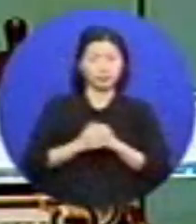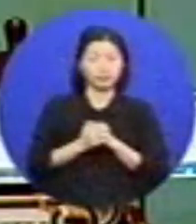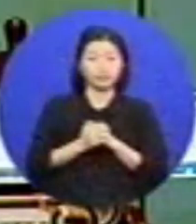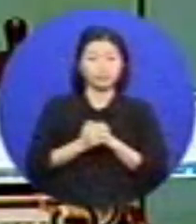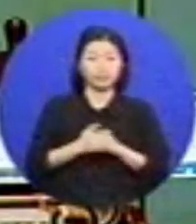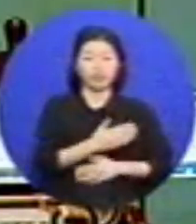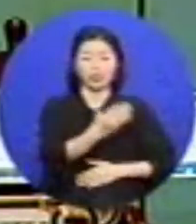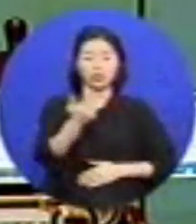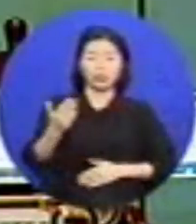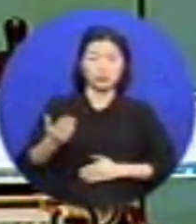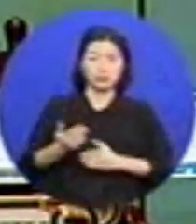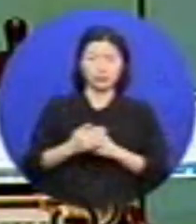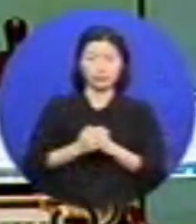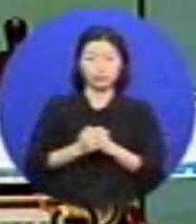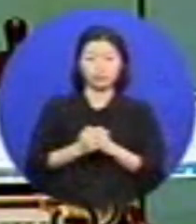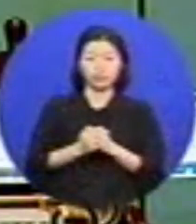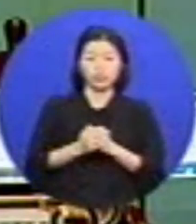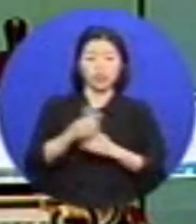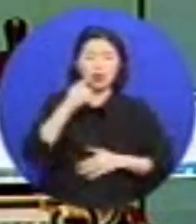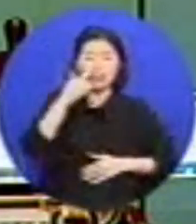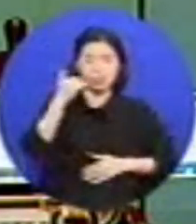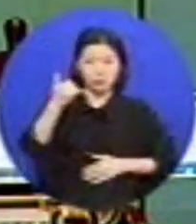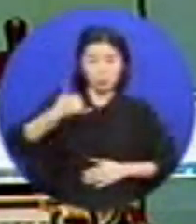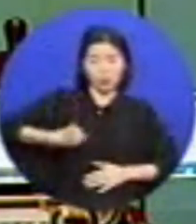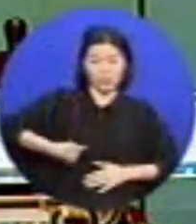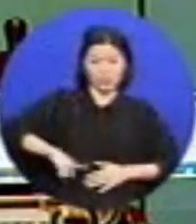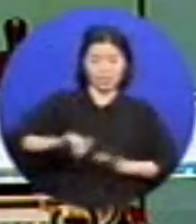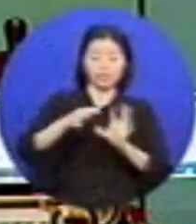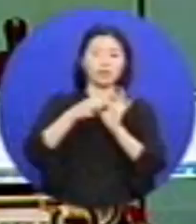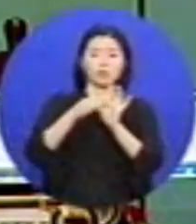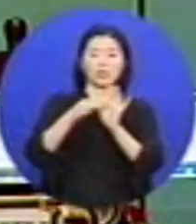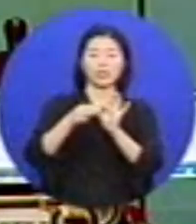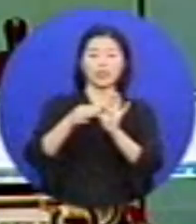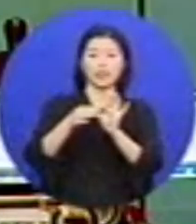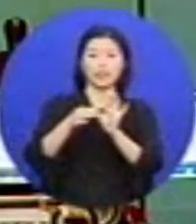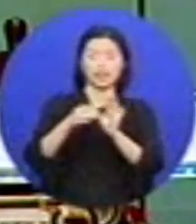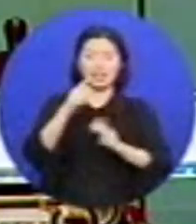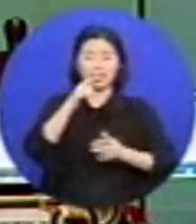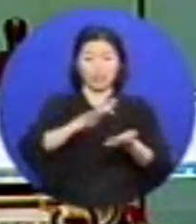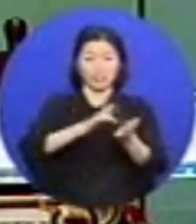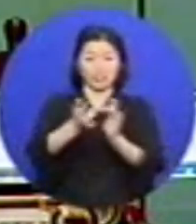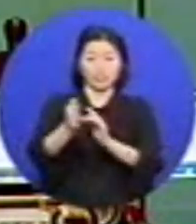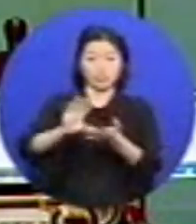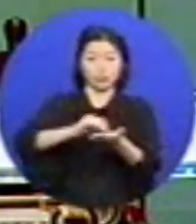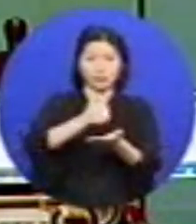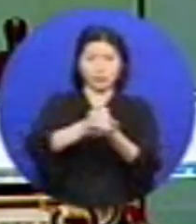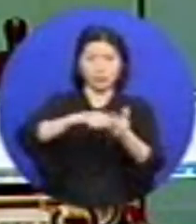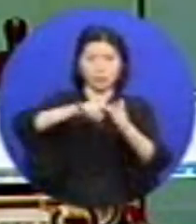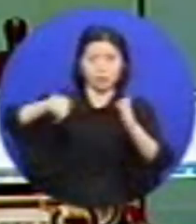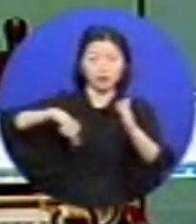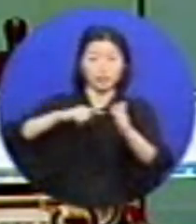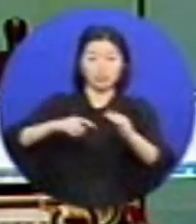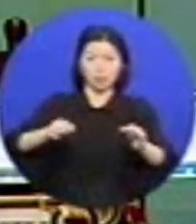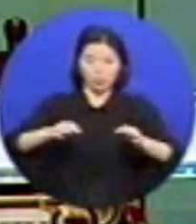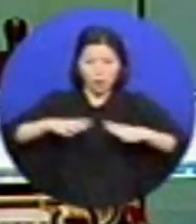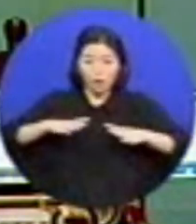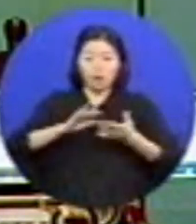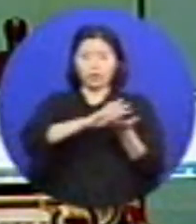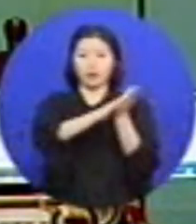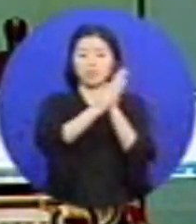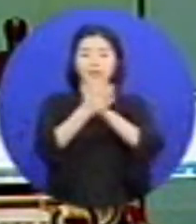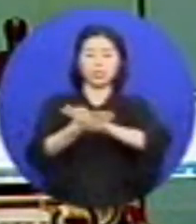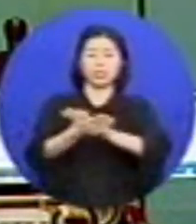여러분, 이 부모와 자녀 관계 예수 그리스도 안에서 놀라우게 변화된다는